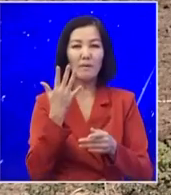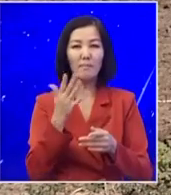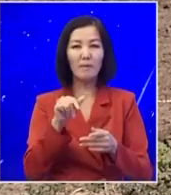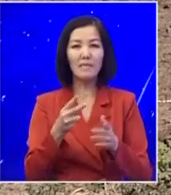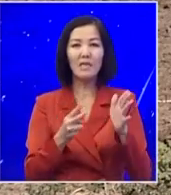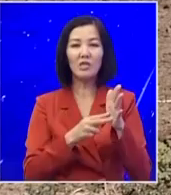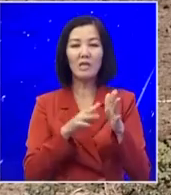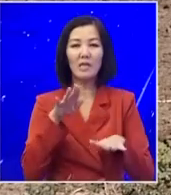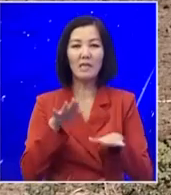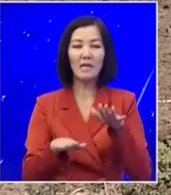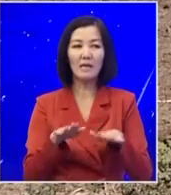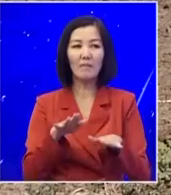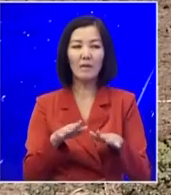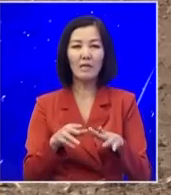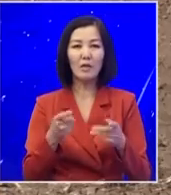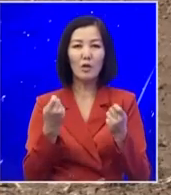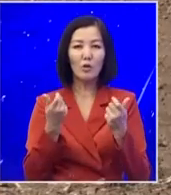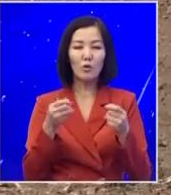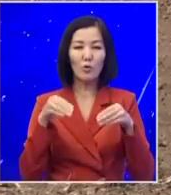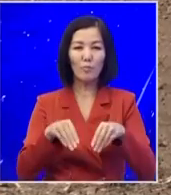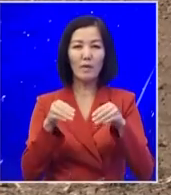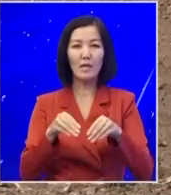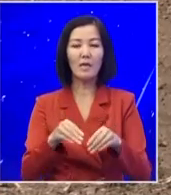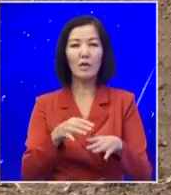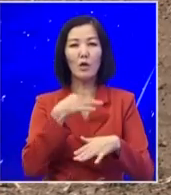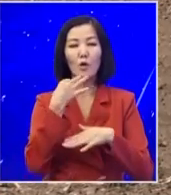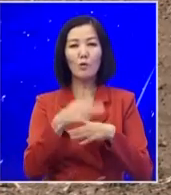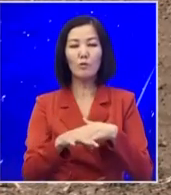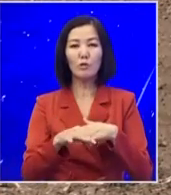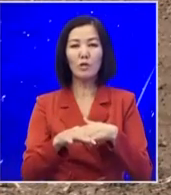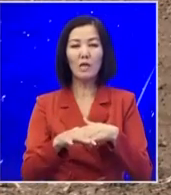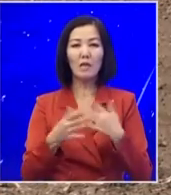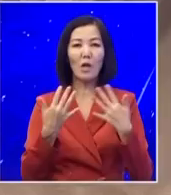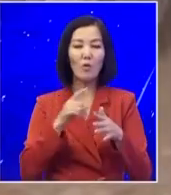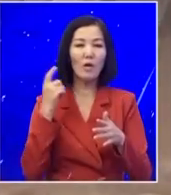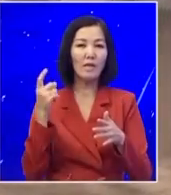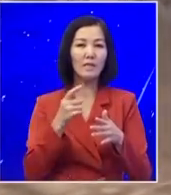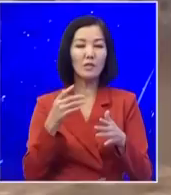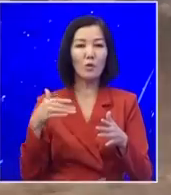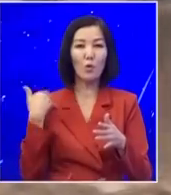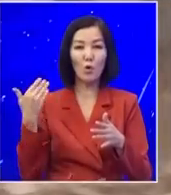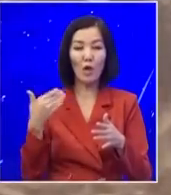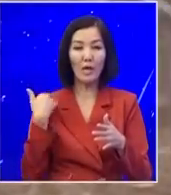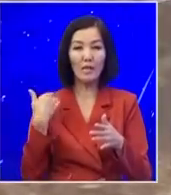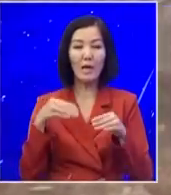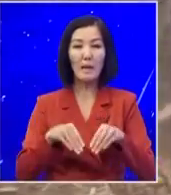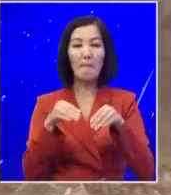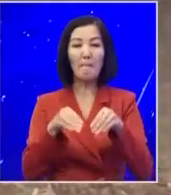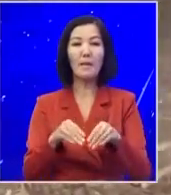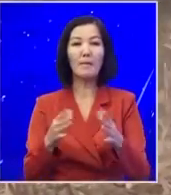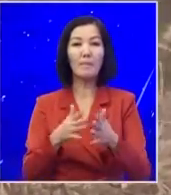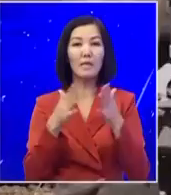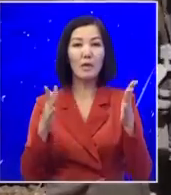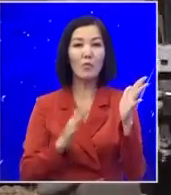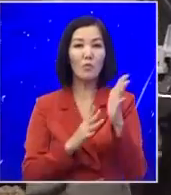5-7 килограммға дейін тұқым егіледі. Күзгі рапс мал шаруашылығы үшін де құнарлы азық. Мамандар саралауынша рапсты кейін көлемде